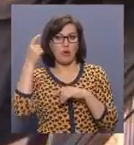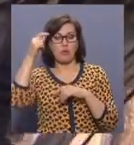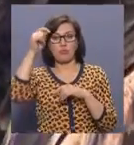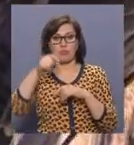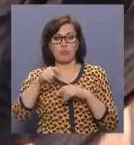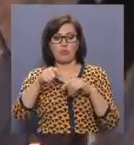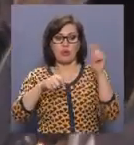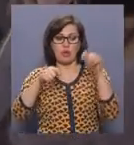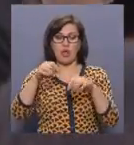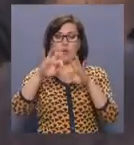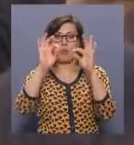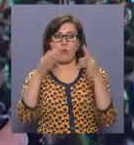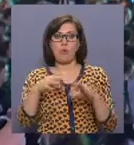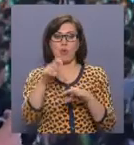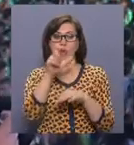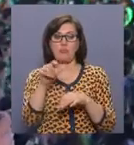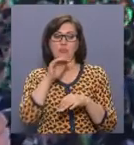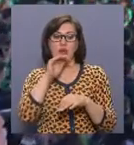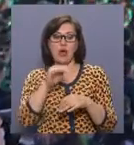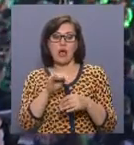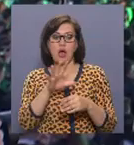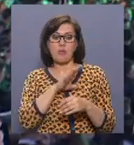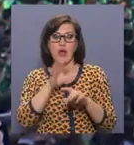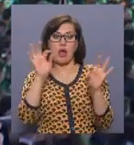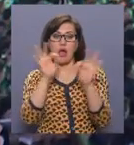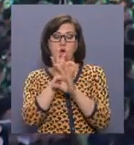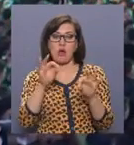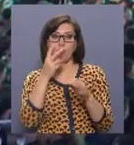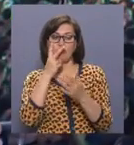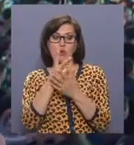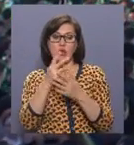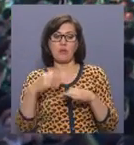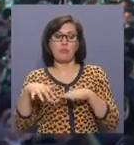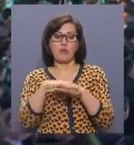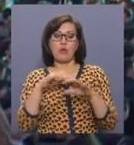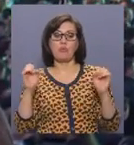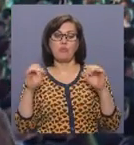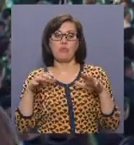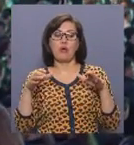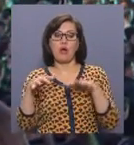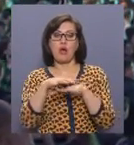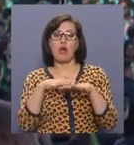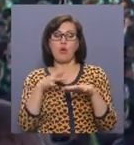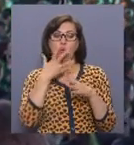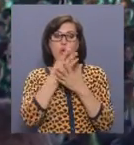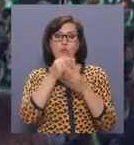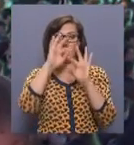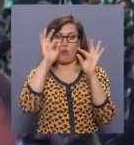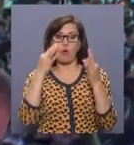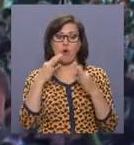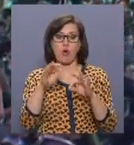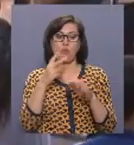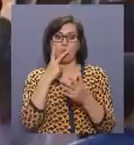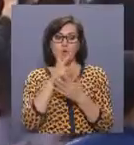келген өнер ұжымдары кереметтей концертін көрсетіп, қарақұрым жиналған халыққа өз өнерлерін